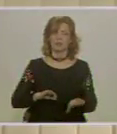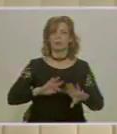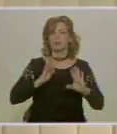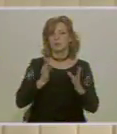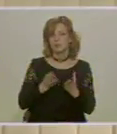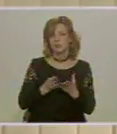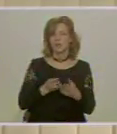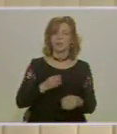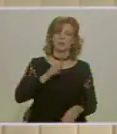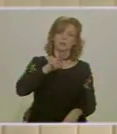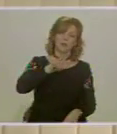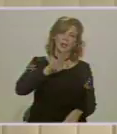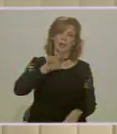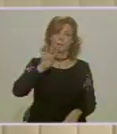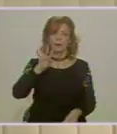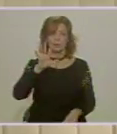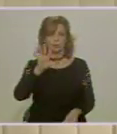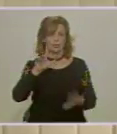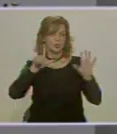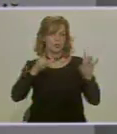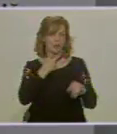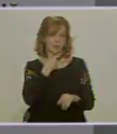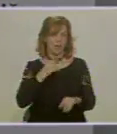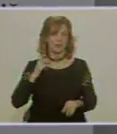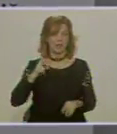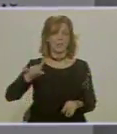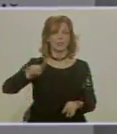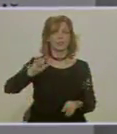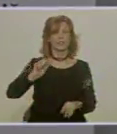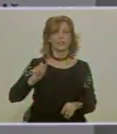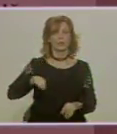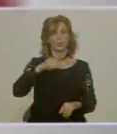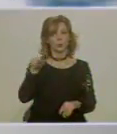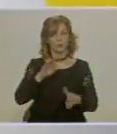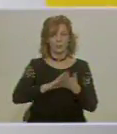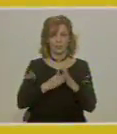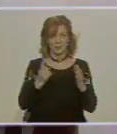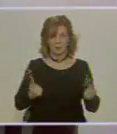5, 7 ani, dar și după ce aceștia își termină pregătirea.